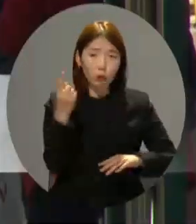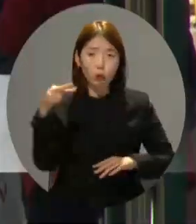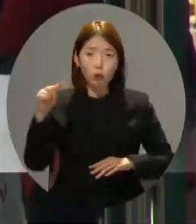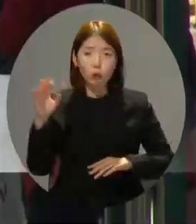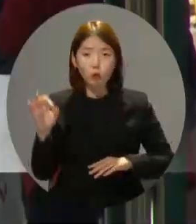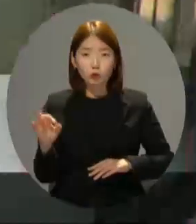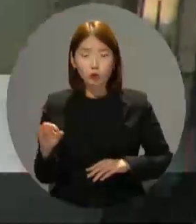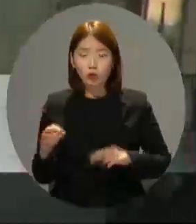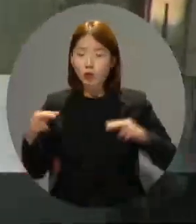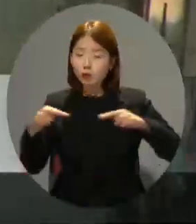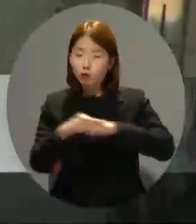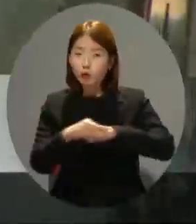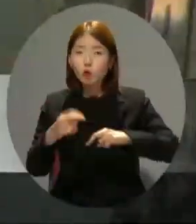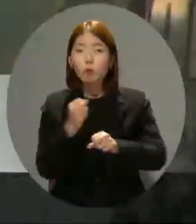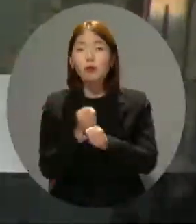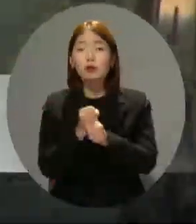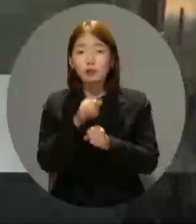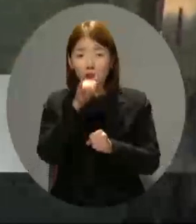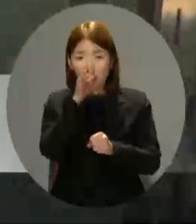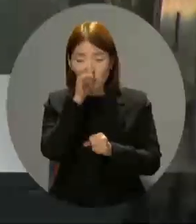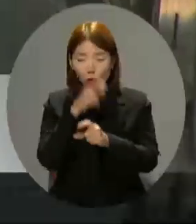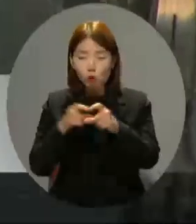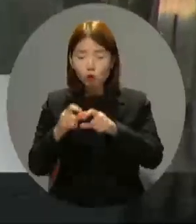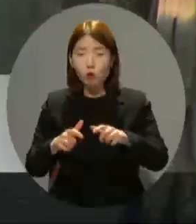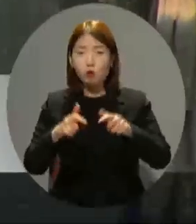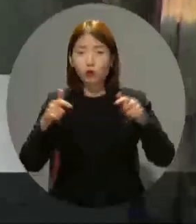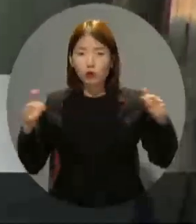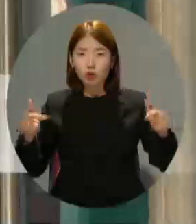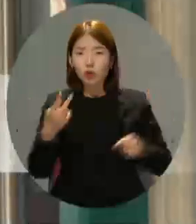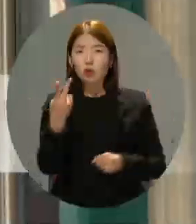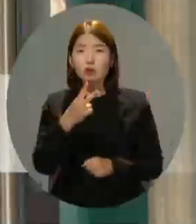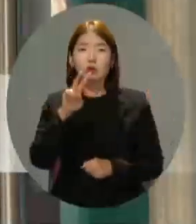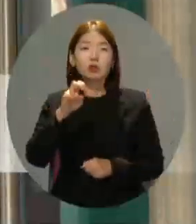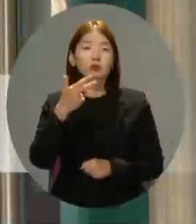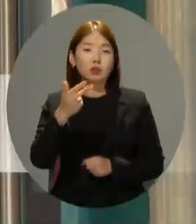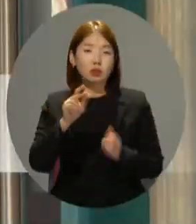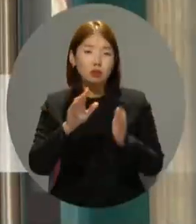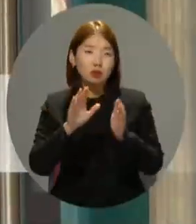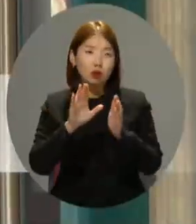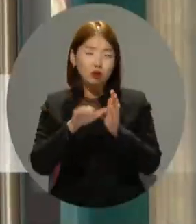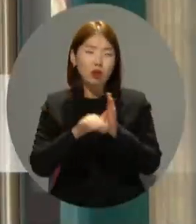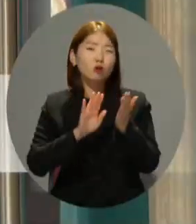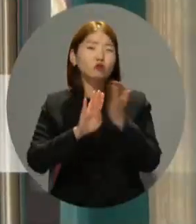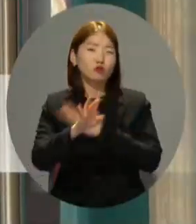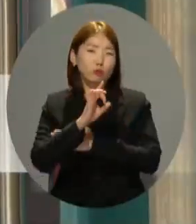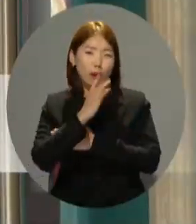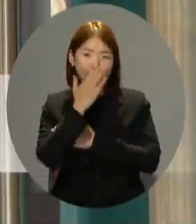구간이 이복선화되고 차량이 추가 편성되는 오는 2027년 이후에나